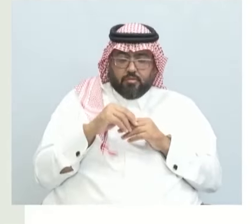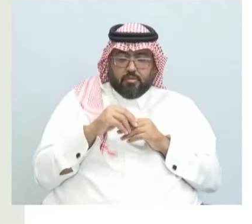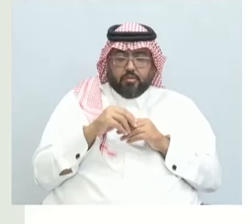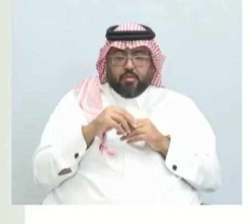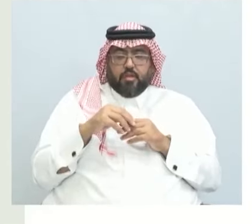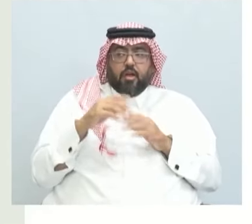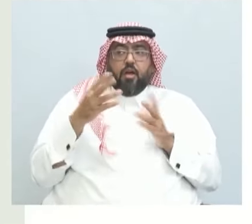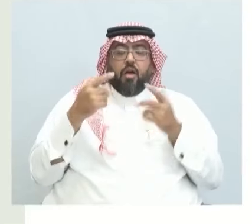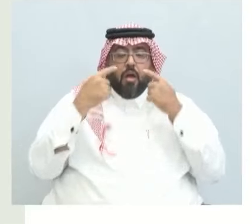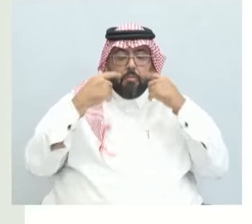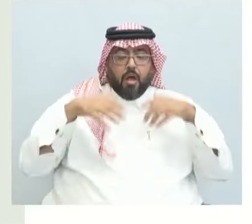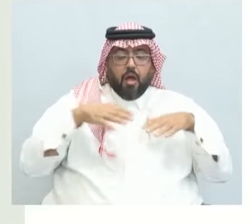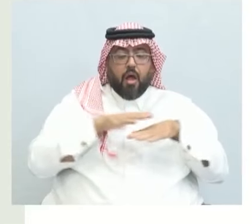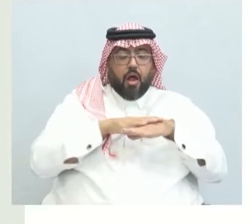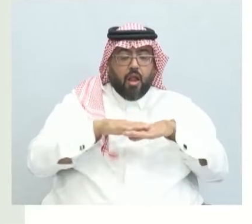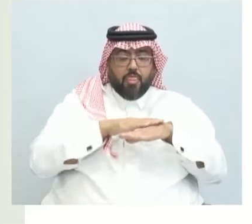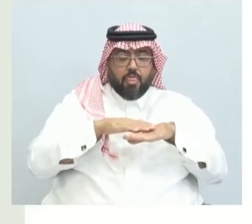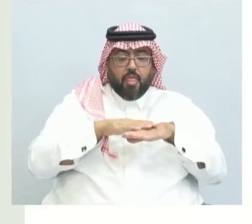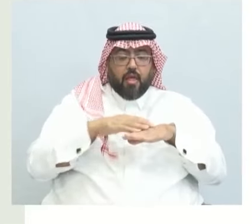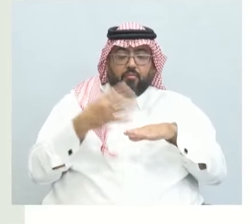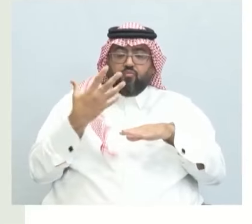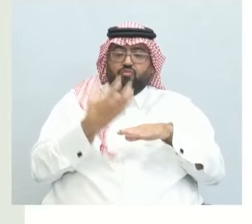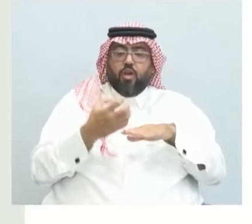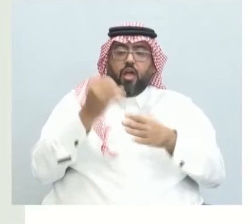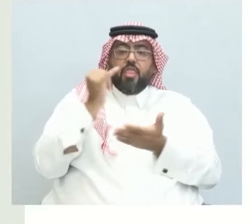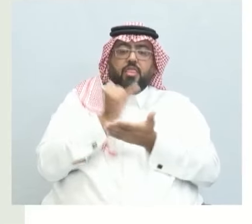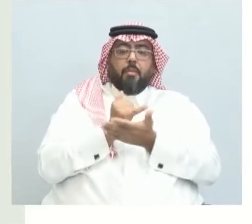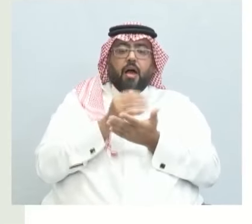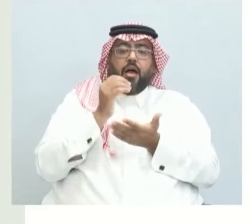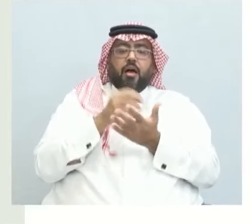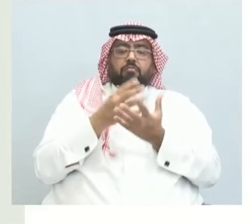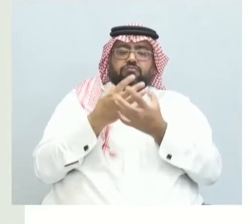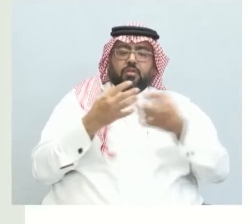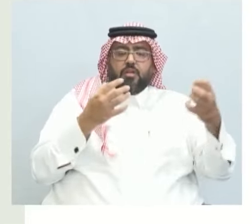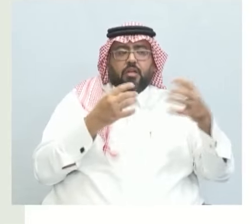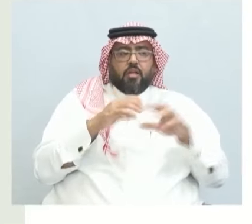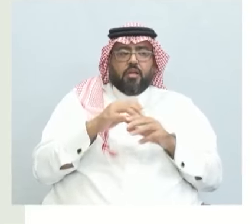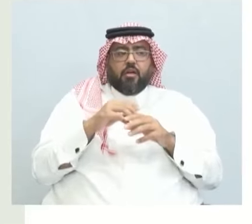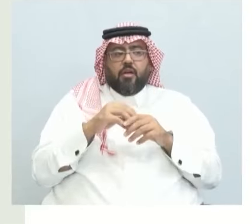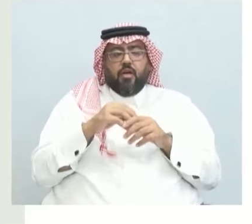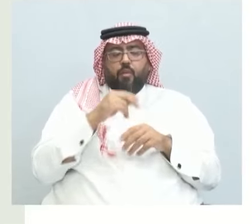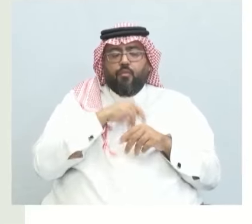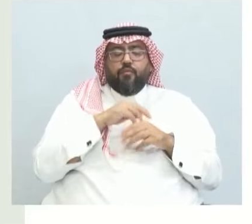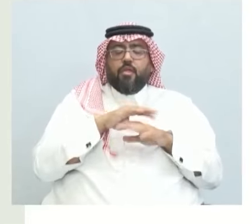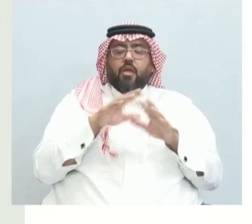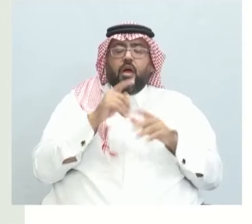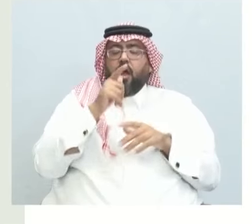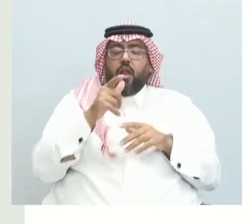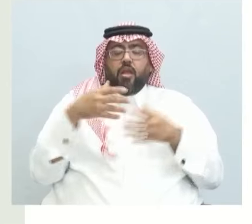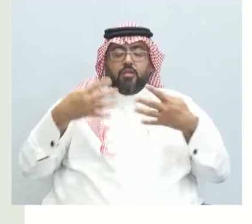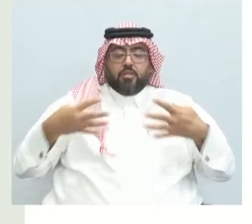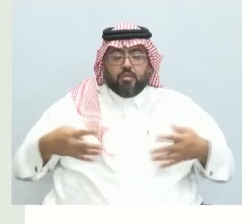الانسان يتاثر بارضه فتطبع بطابعها وتلون اخلاقه بلون تضاريسها ومناخها حتى لقد قال